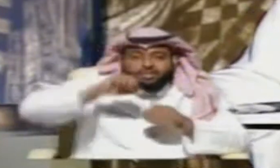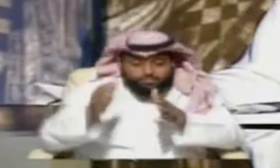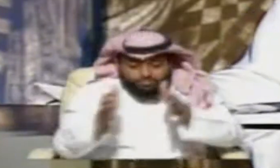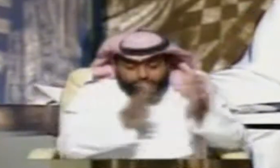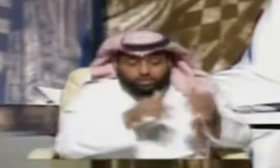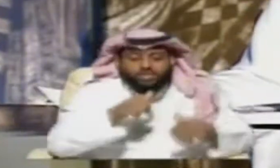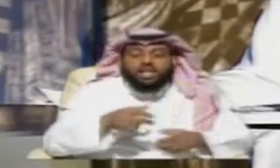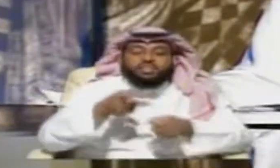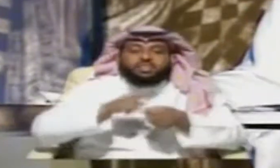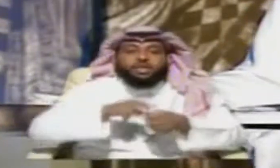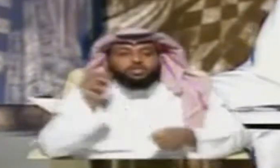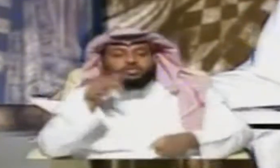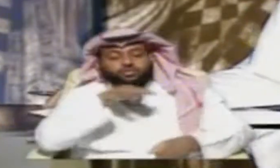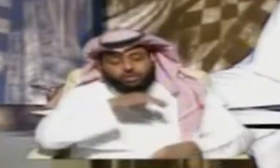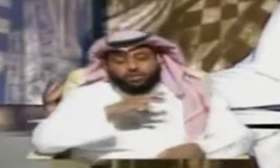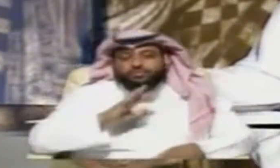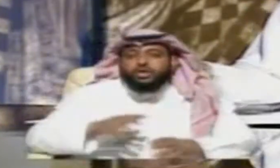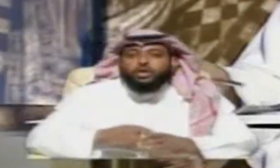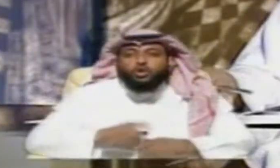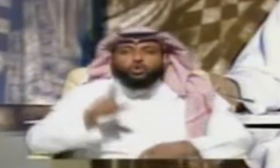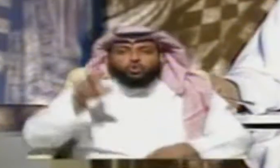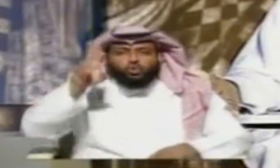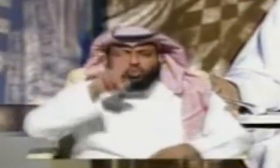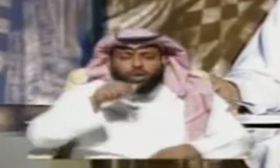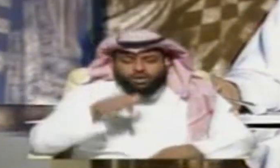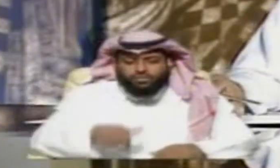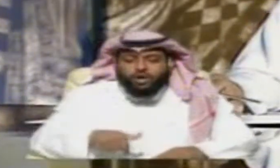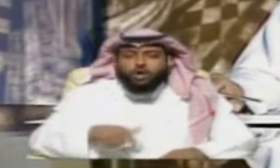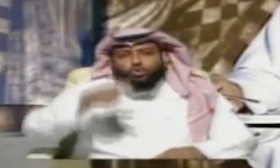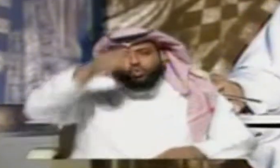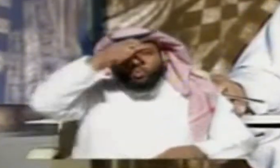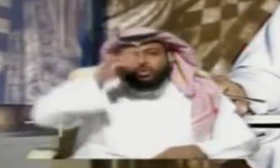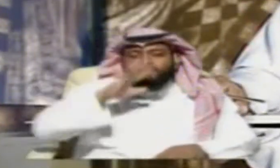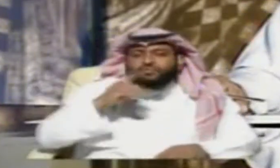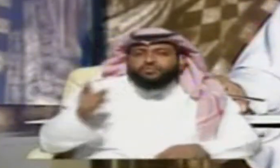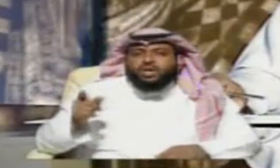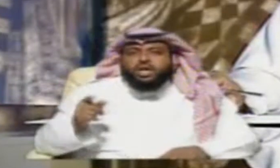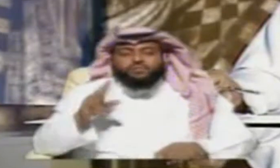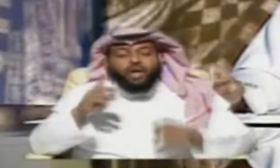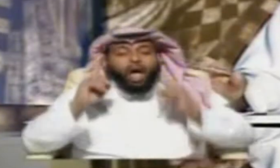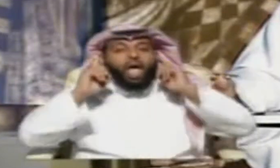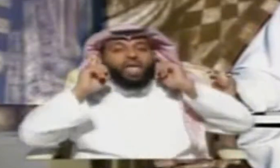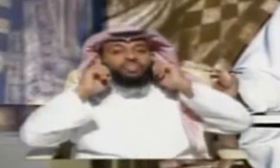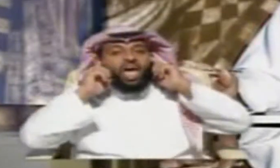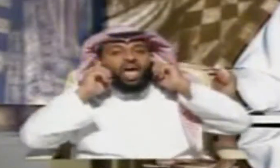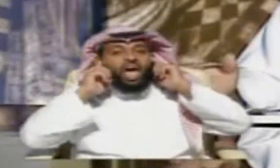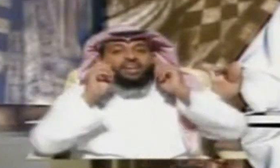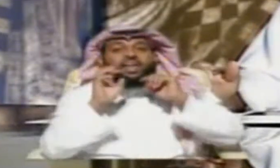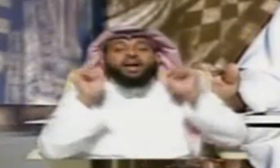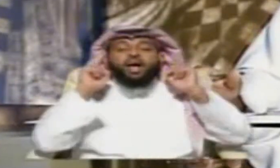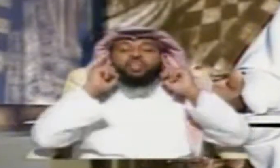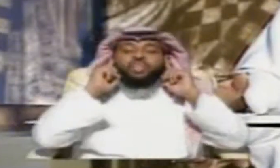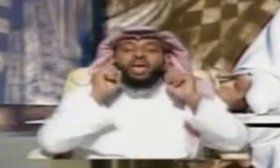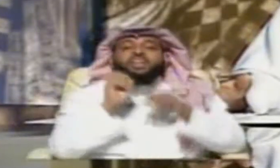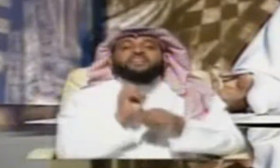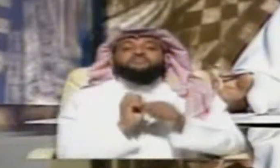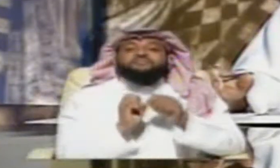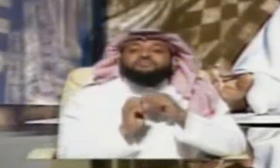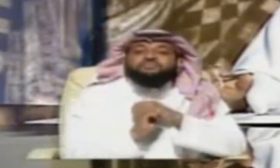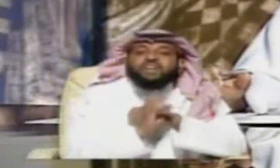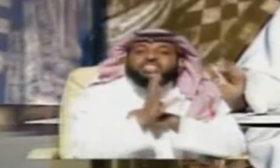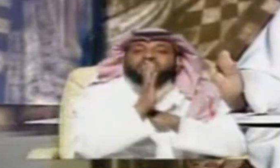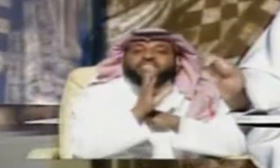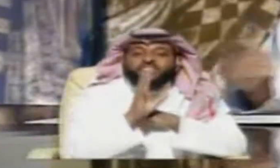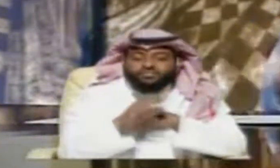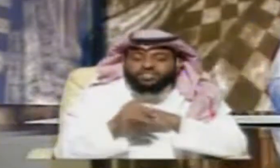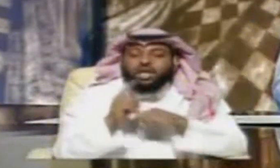الكريم جهاد، يقول نحن من أهل تونس ويؤذن الأذان الأول الفجر ثم يؤذن بعد ذلك